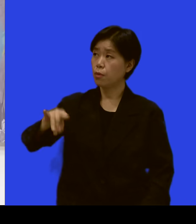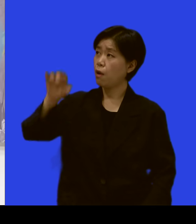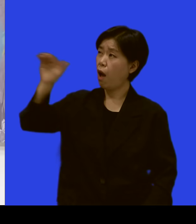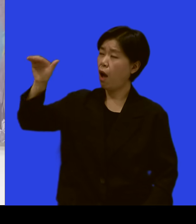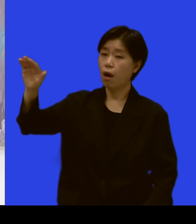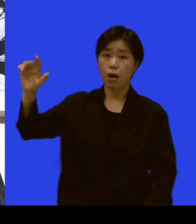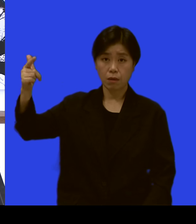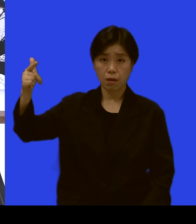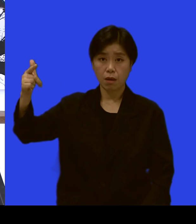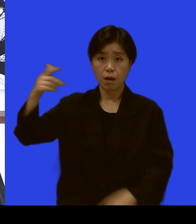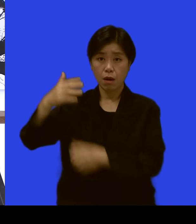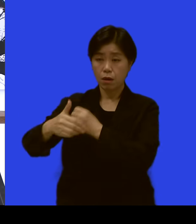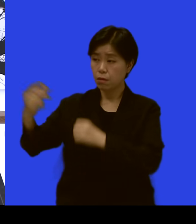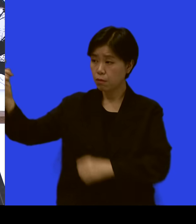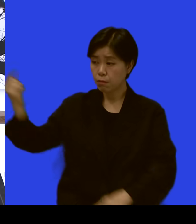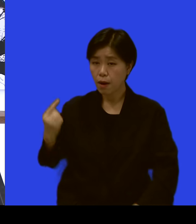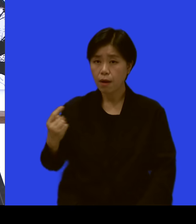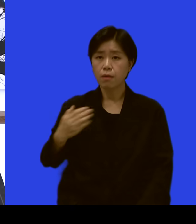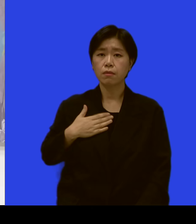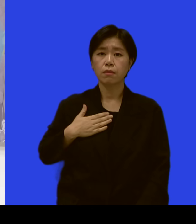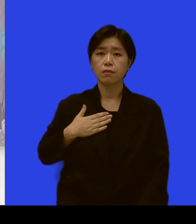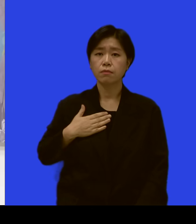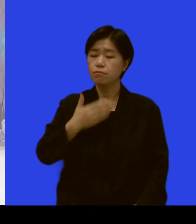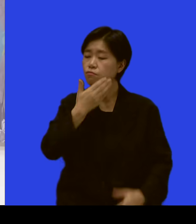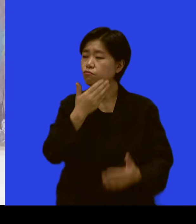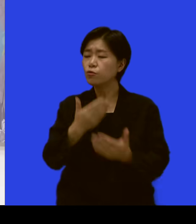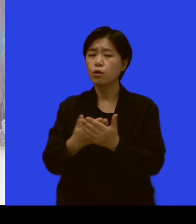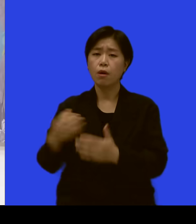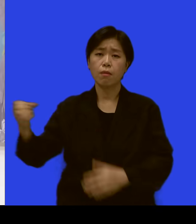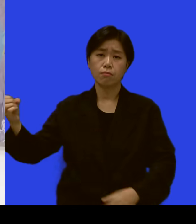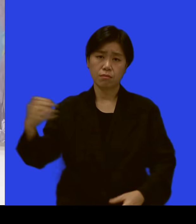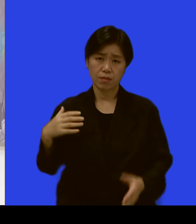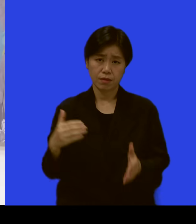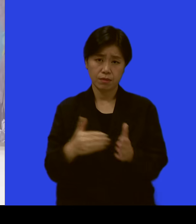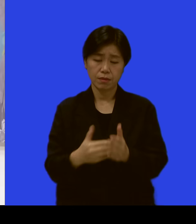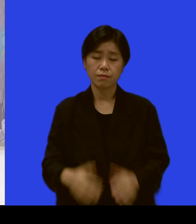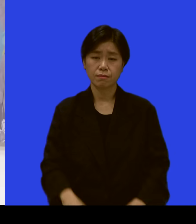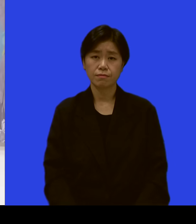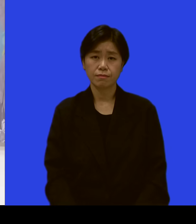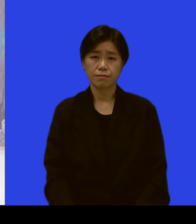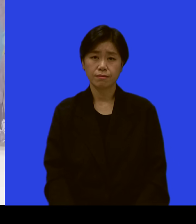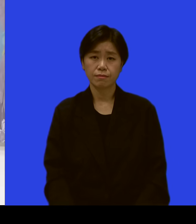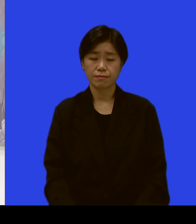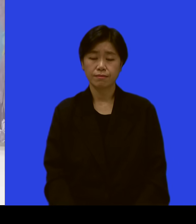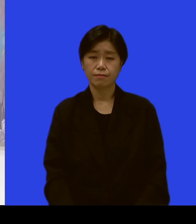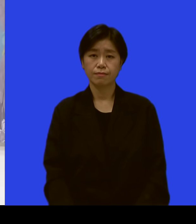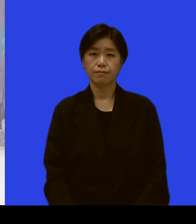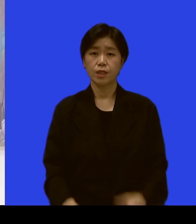필요한 말씀을 해주셨다고 생각을 해요. 그래서 그날